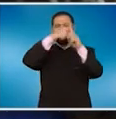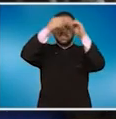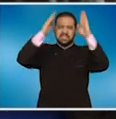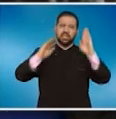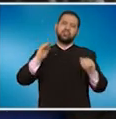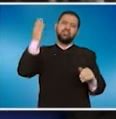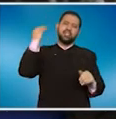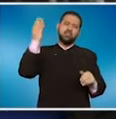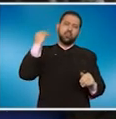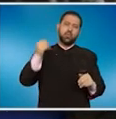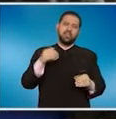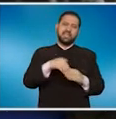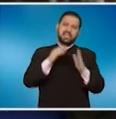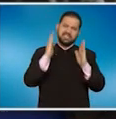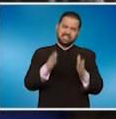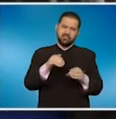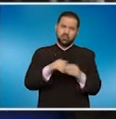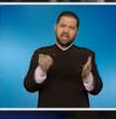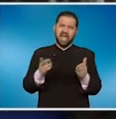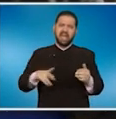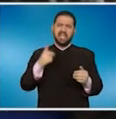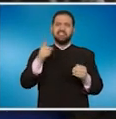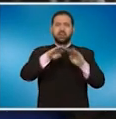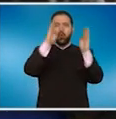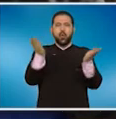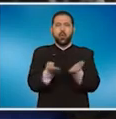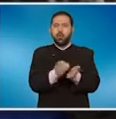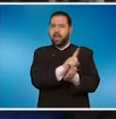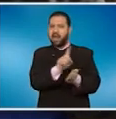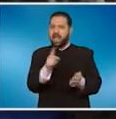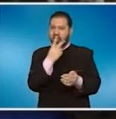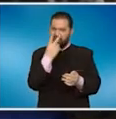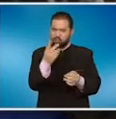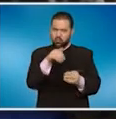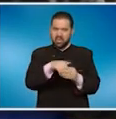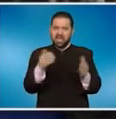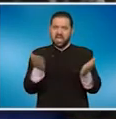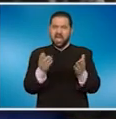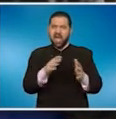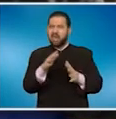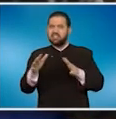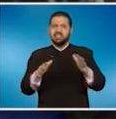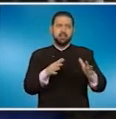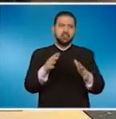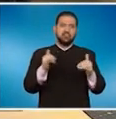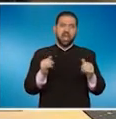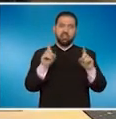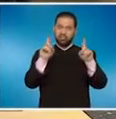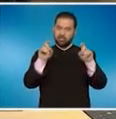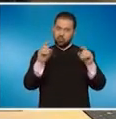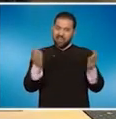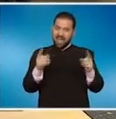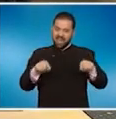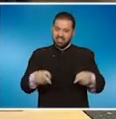parte fie în sensul în care este o lume nevăzută, văzduhurile acestea, dar o lume nevăzută în care se mișcă aceste duhuri și